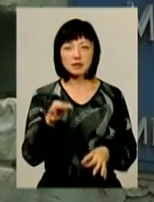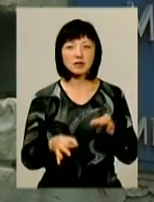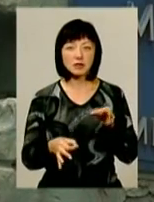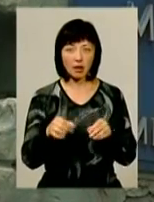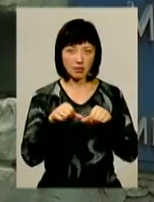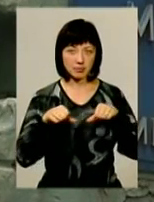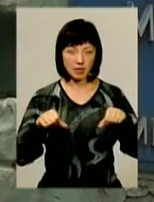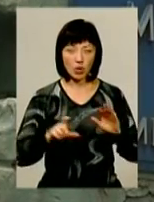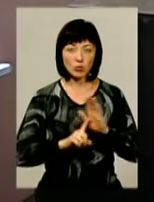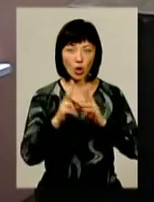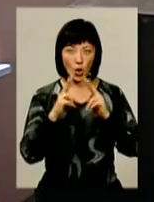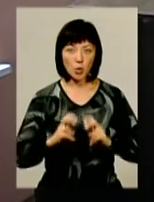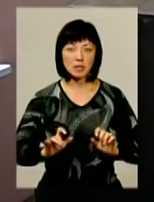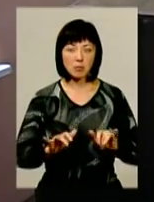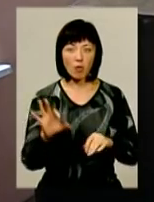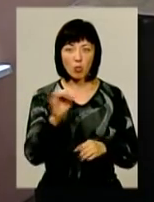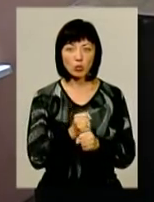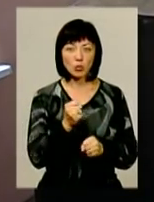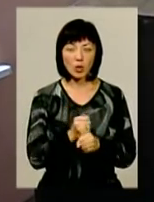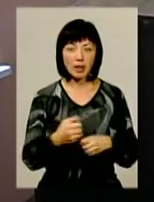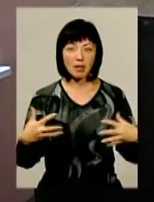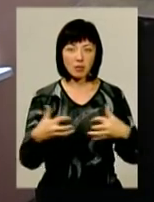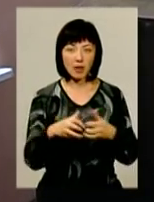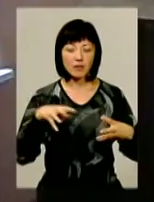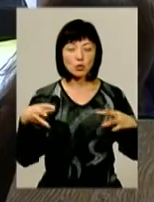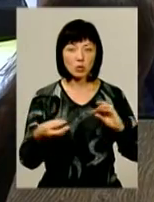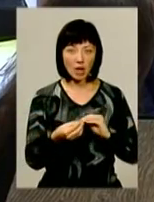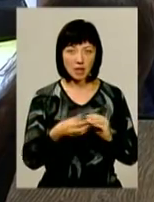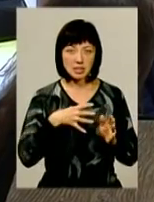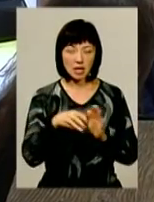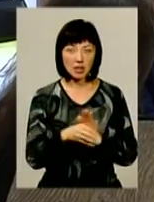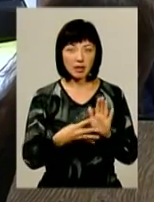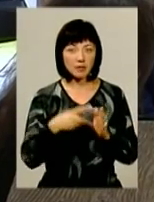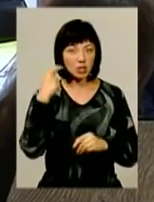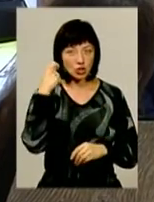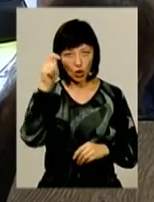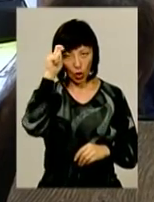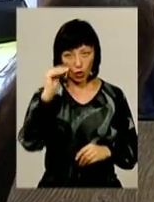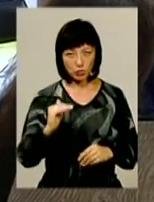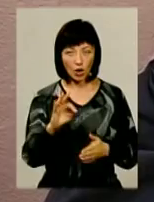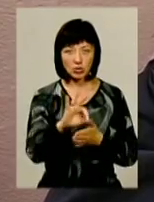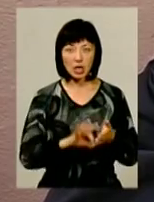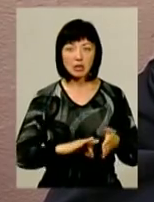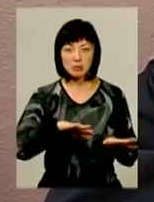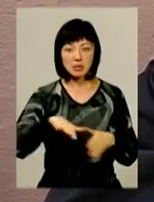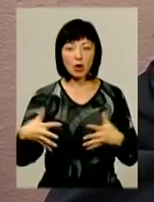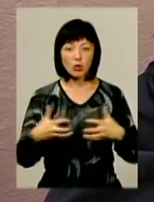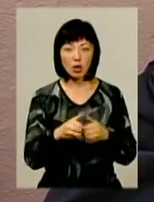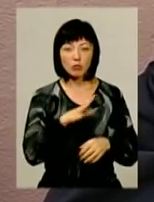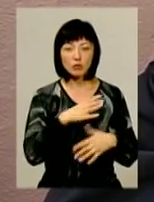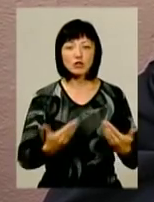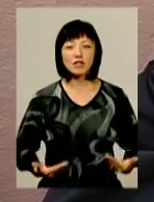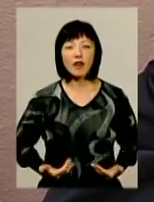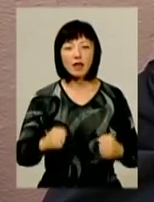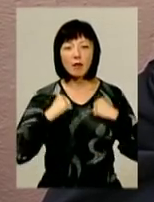засідань. Розпочався розгляд справи щодо скоєного ДТП, в результаті якого загинув 9-річний хлопчик. Одразу після удару він ще був живий і